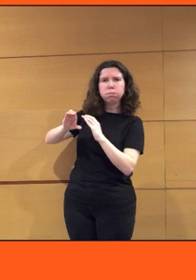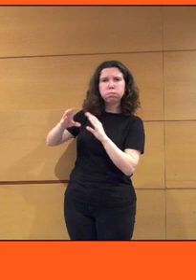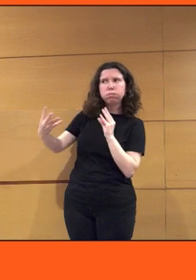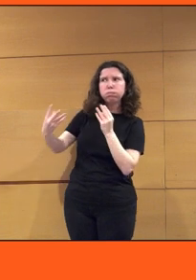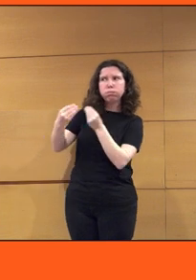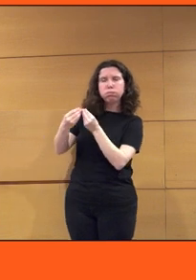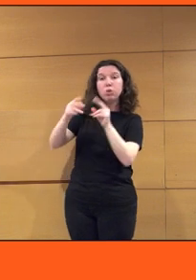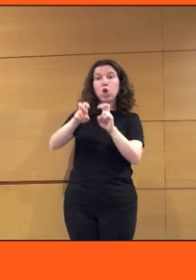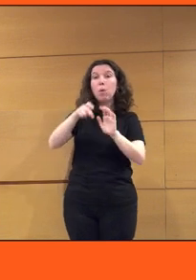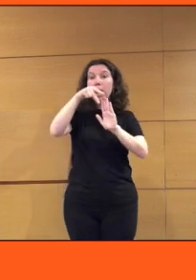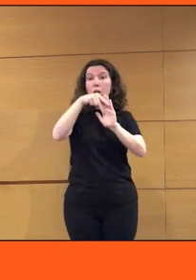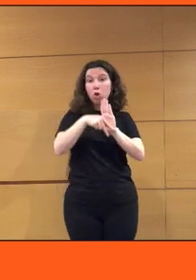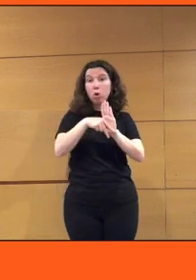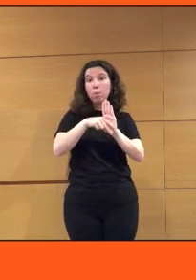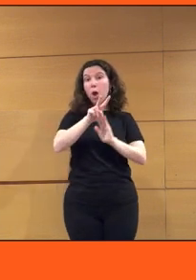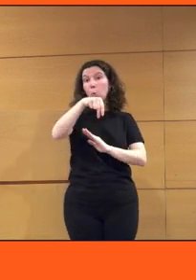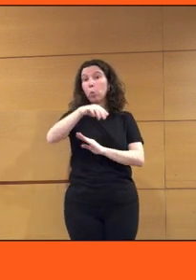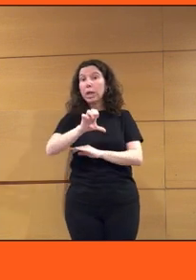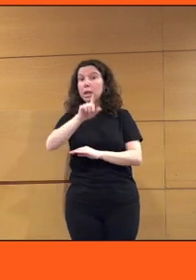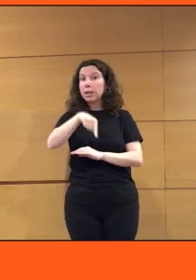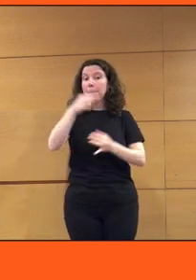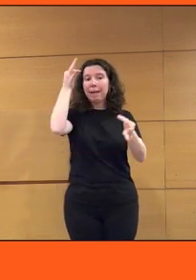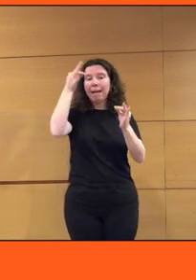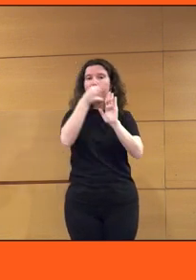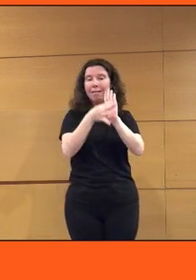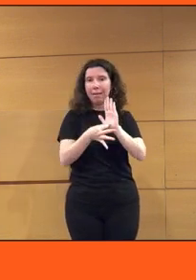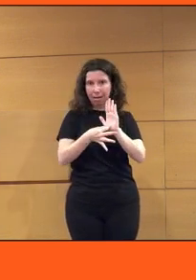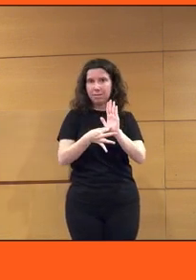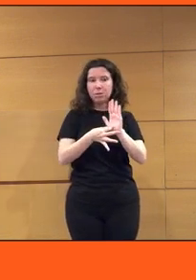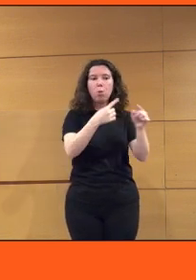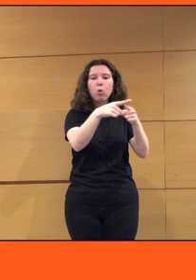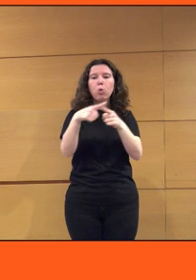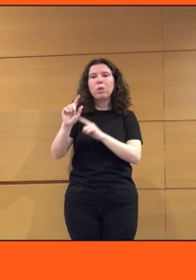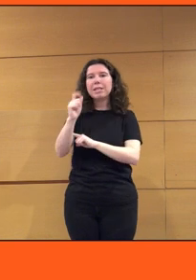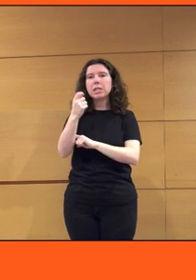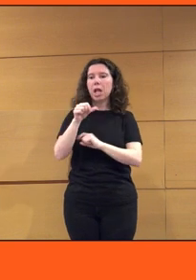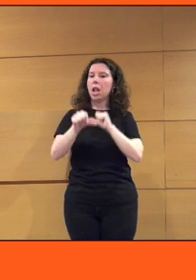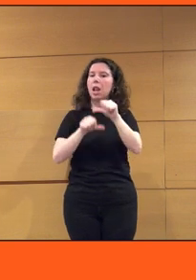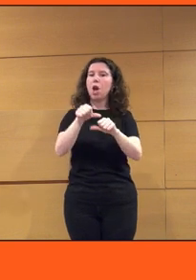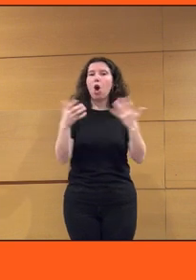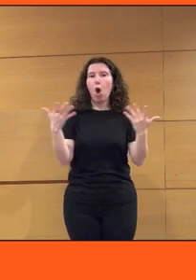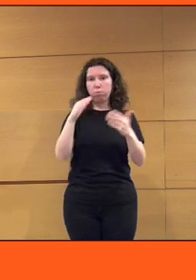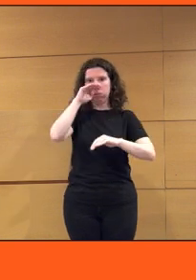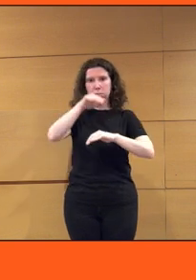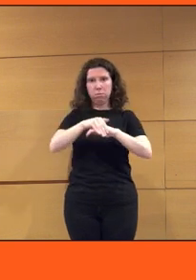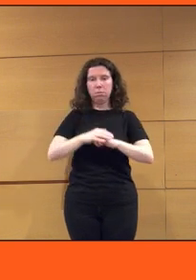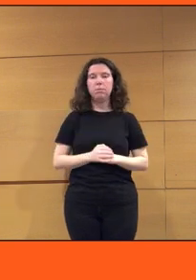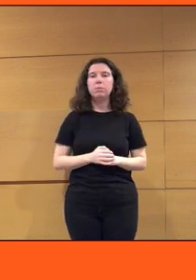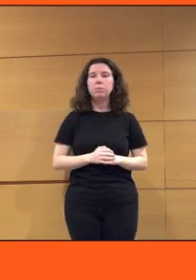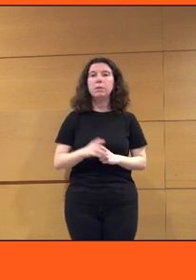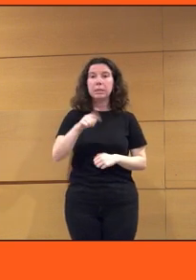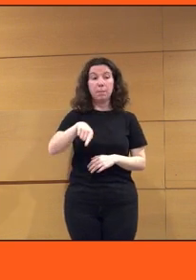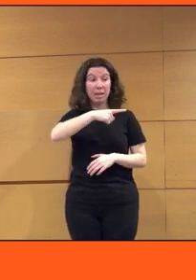UNE i dels nous criteris de compliment en el desenvolupament de productes digitals. També participem en